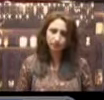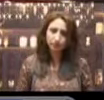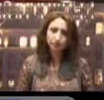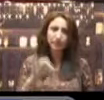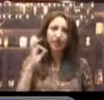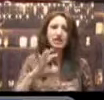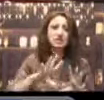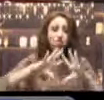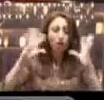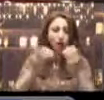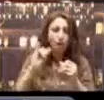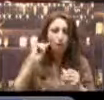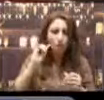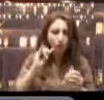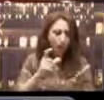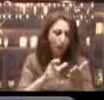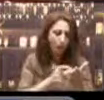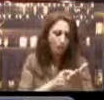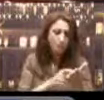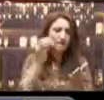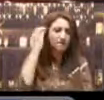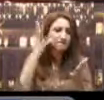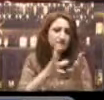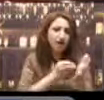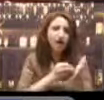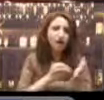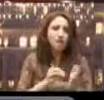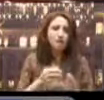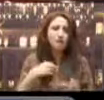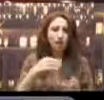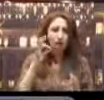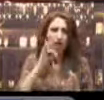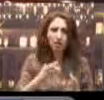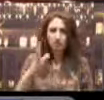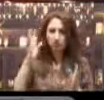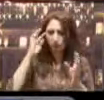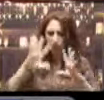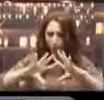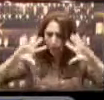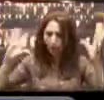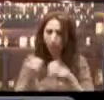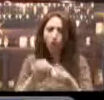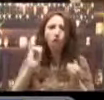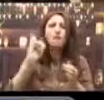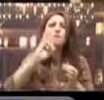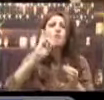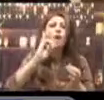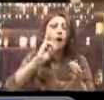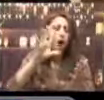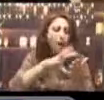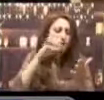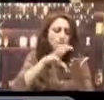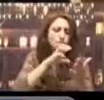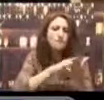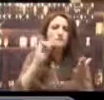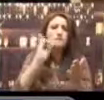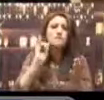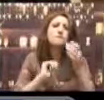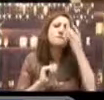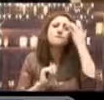الخلاصه بتاعه الموضوع والناس تفهمها وتخدمها ببساطه، مش لازم اخش في معادلات وحاجات. يمكن دور الاعلام